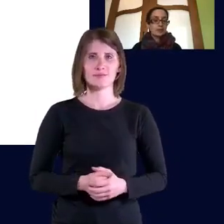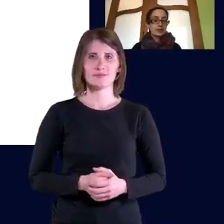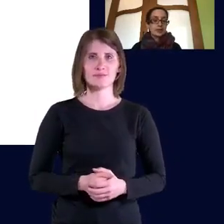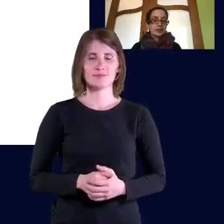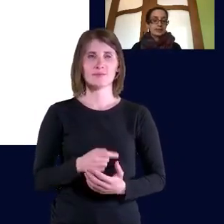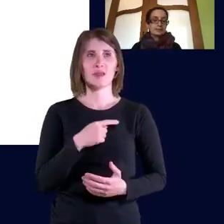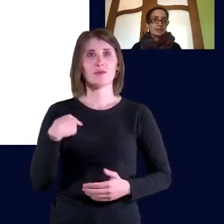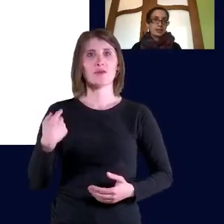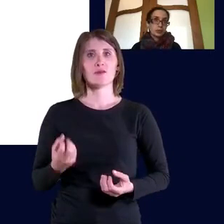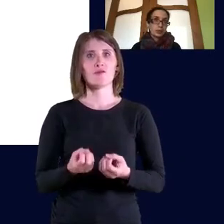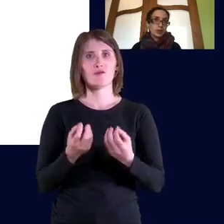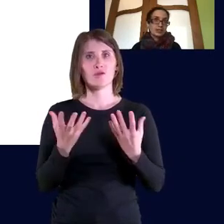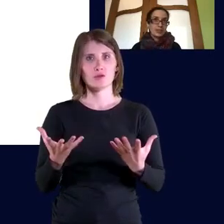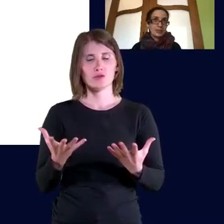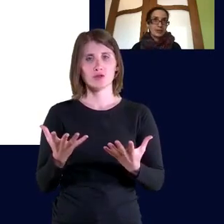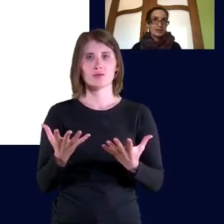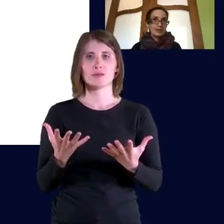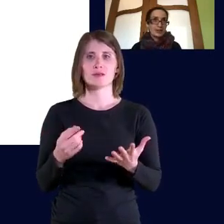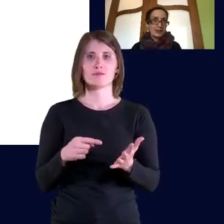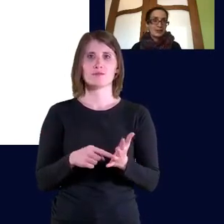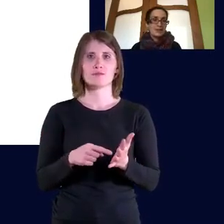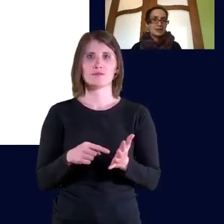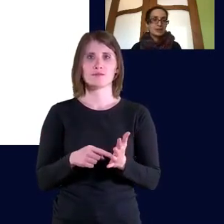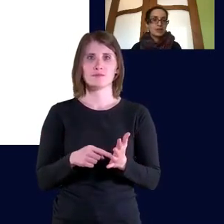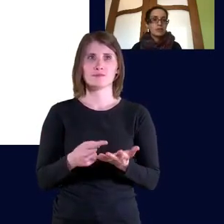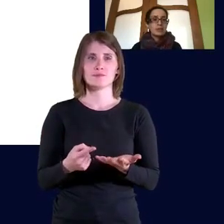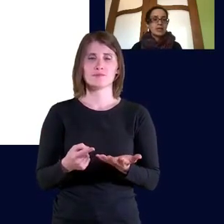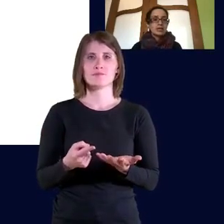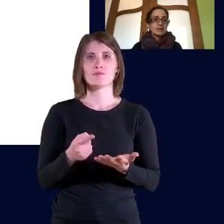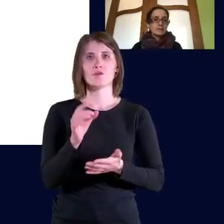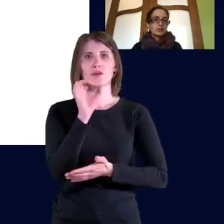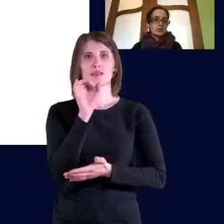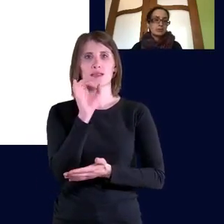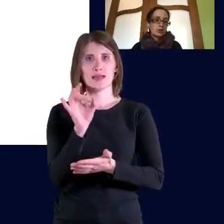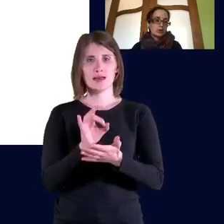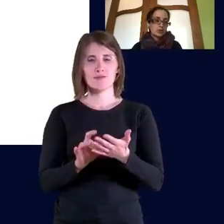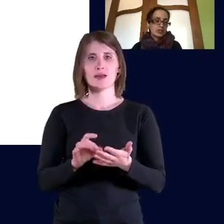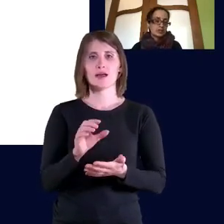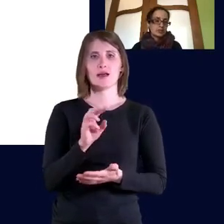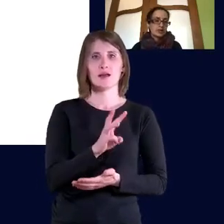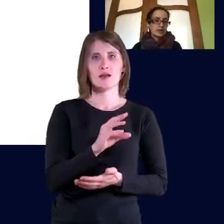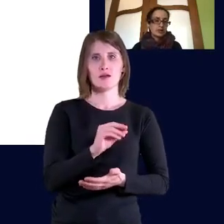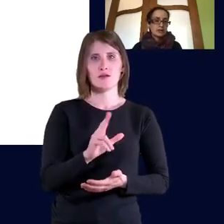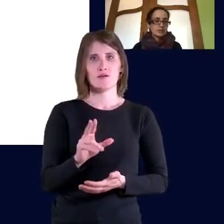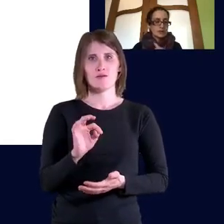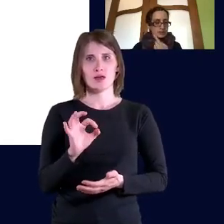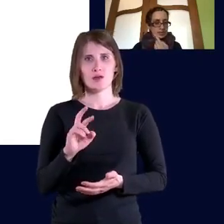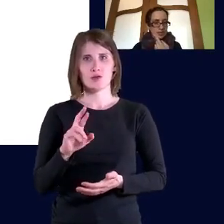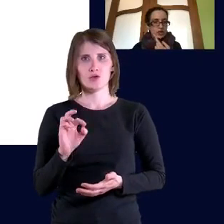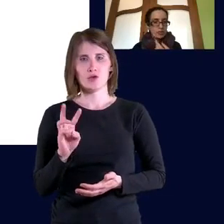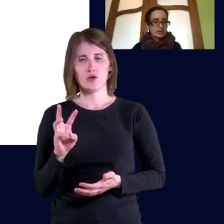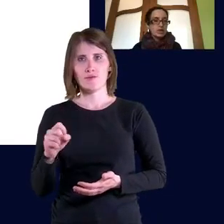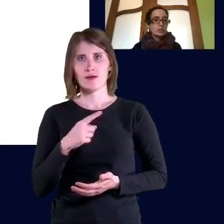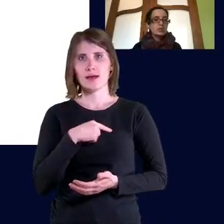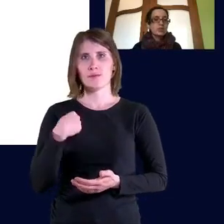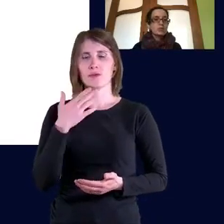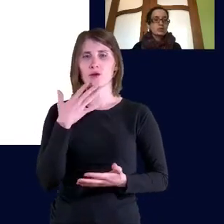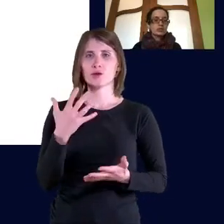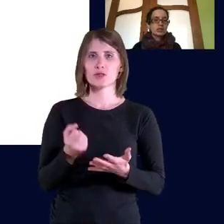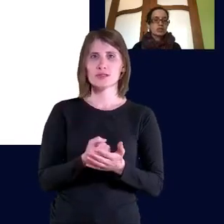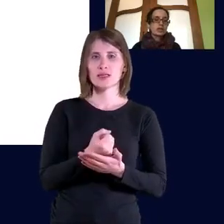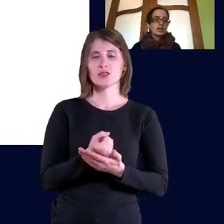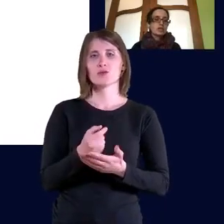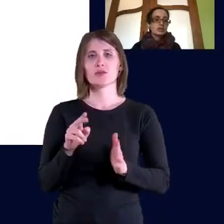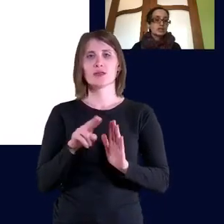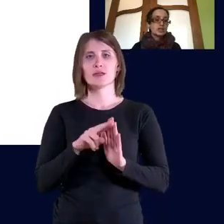tworzymy nie O tutaj polecam grafikę wektorową można korzystaliśmy z takiego komercyjnego